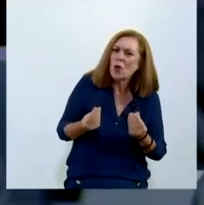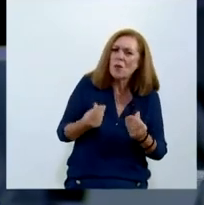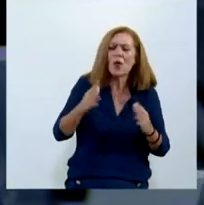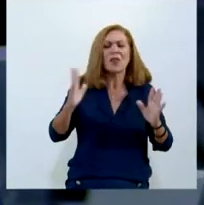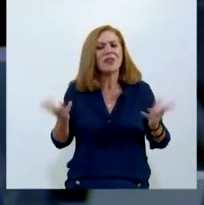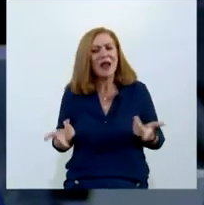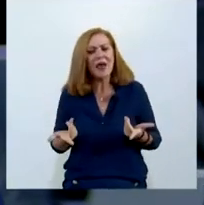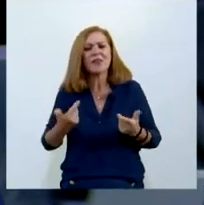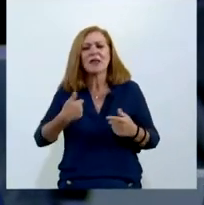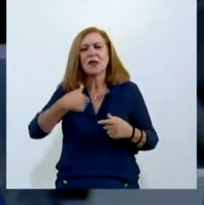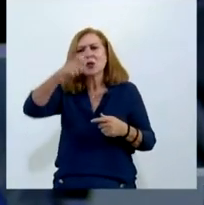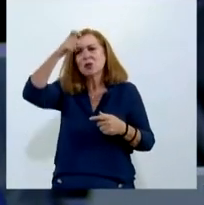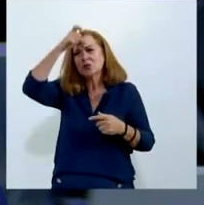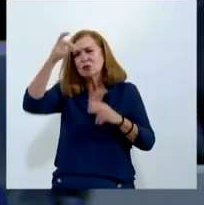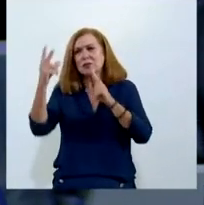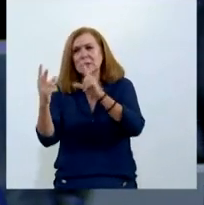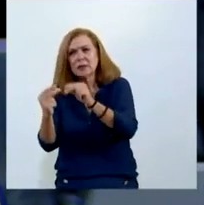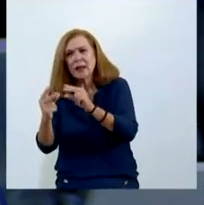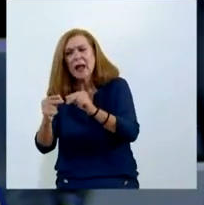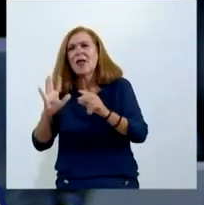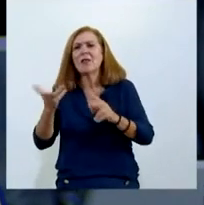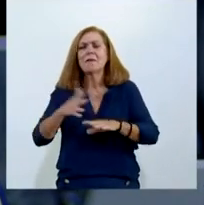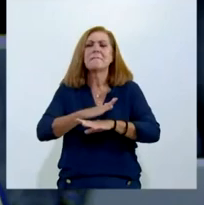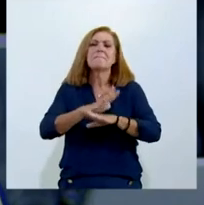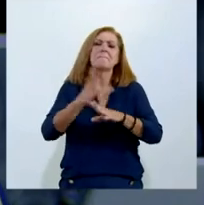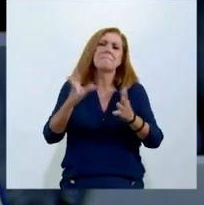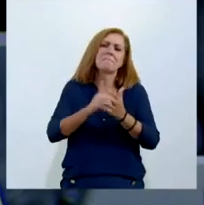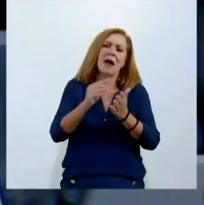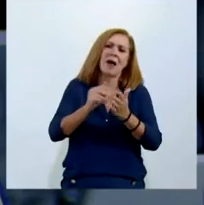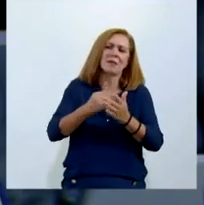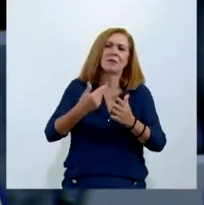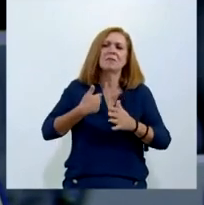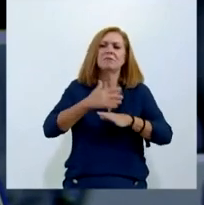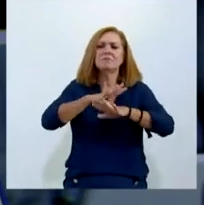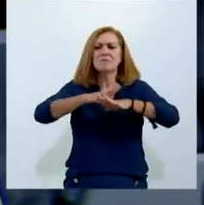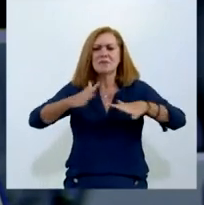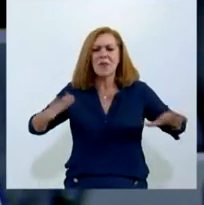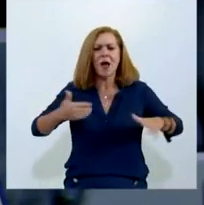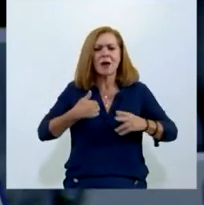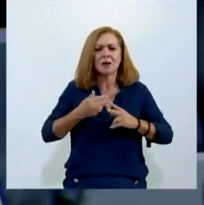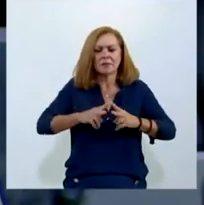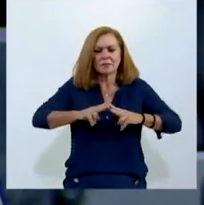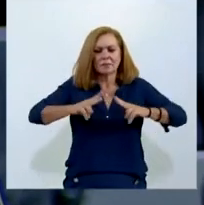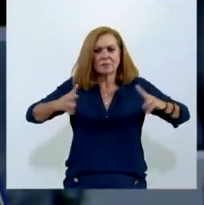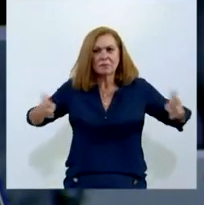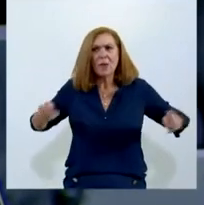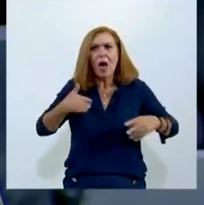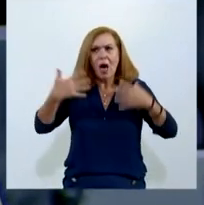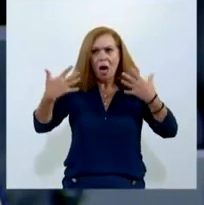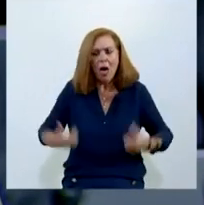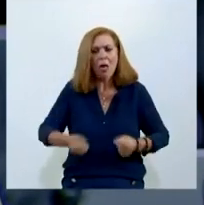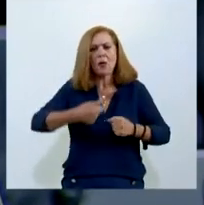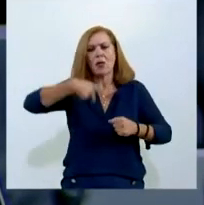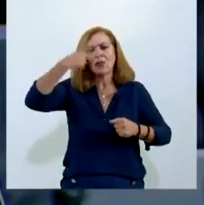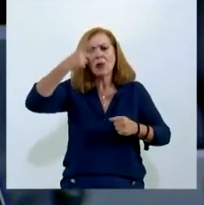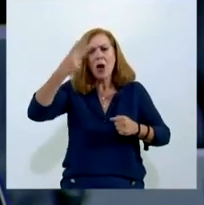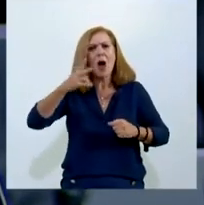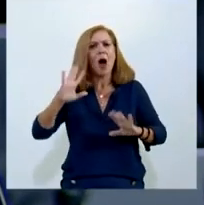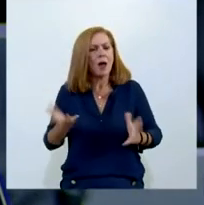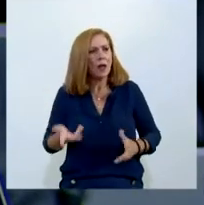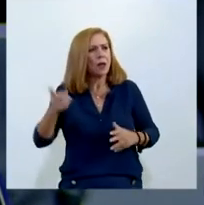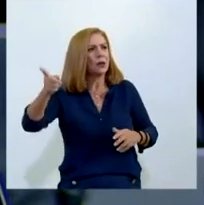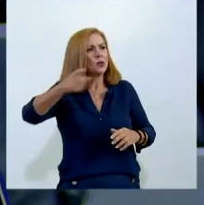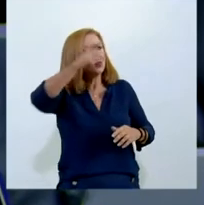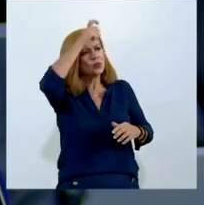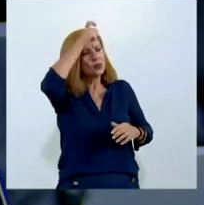παράδειγμα, κι αν εμείς αυξάναμε τα χωρικά μας ύδατα, όπως είναι ένα αναφέρετο δικαίωμά μας, για το οποίο όμως η Τουρκία